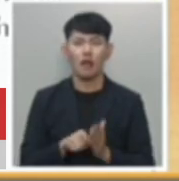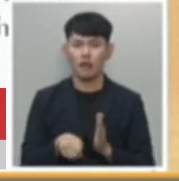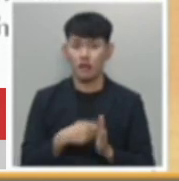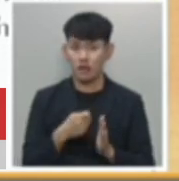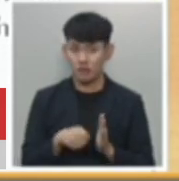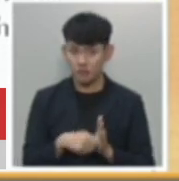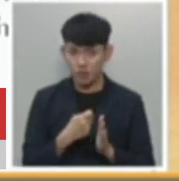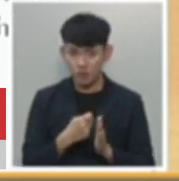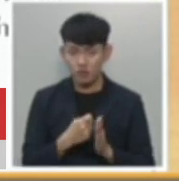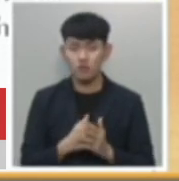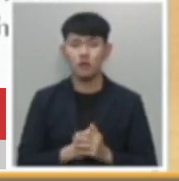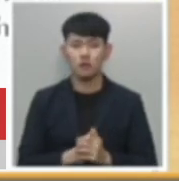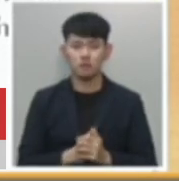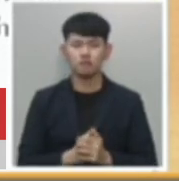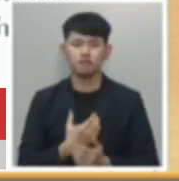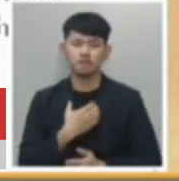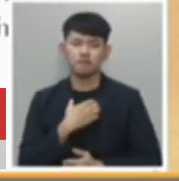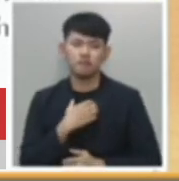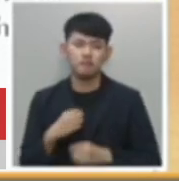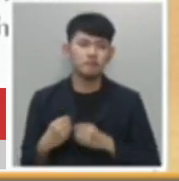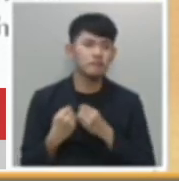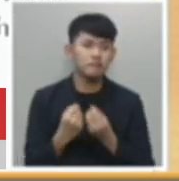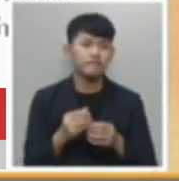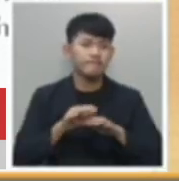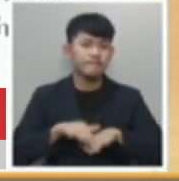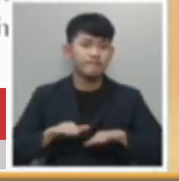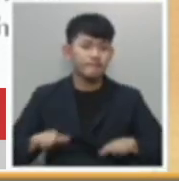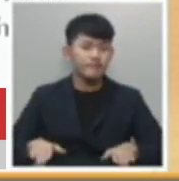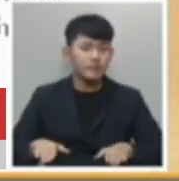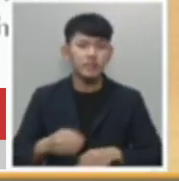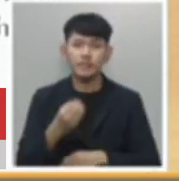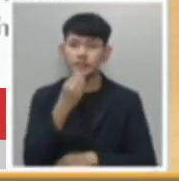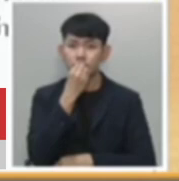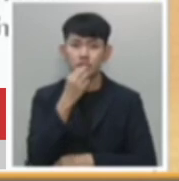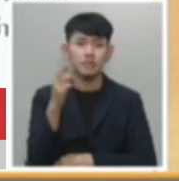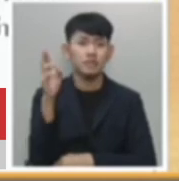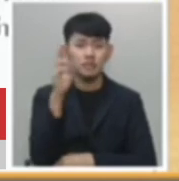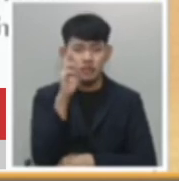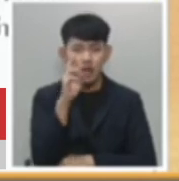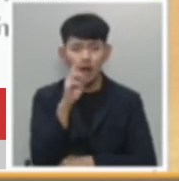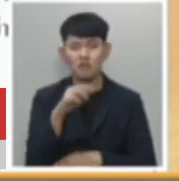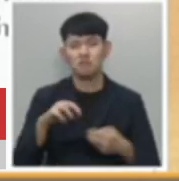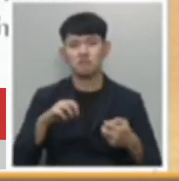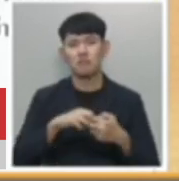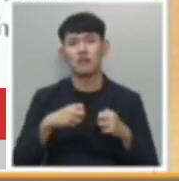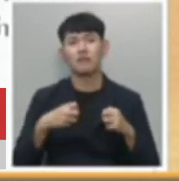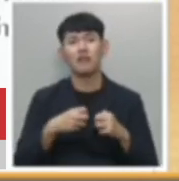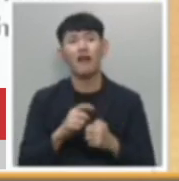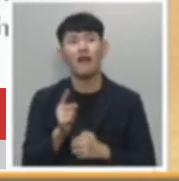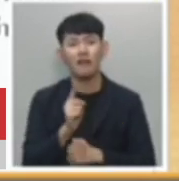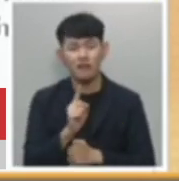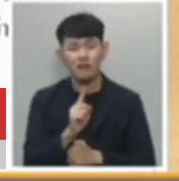ก็คือเขาต้องการที่จะให้นักเรียนได้รับประทานอาหารเพื่อแก้ปัญหาเรื่องของ